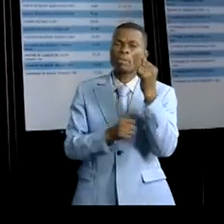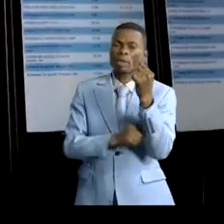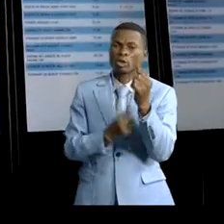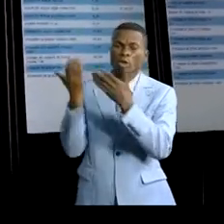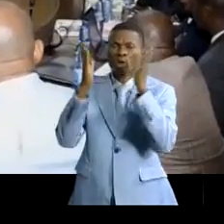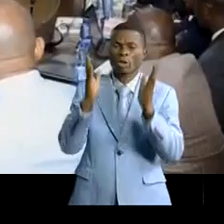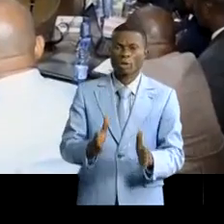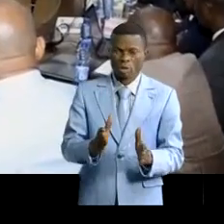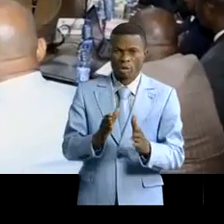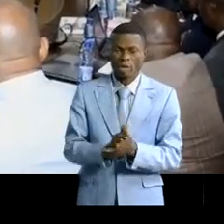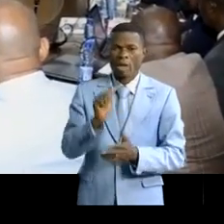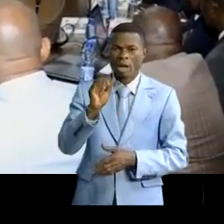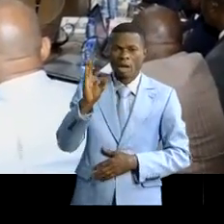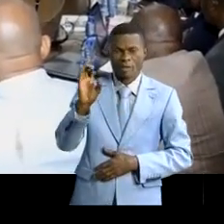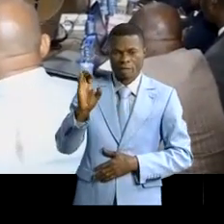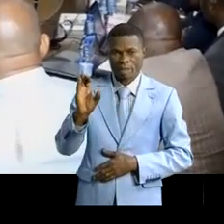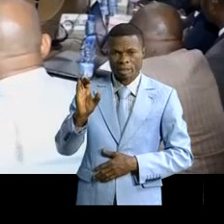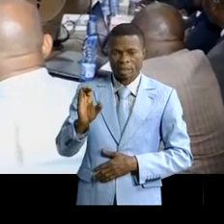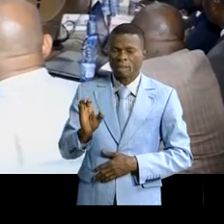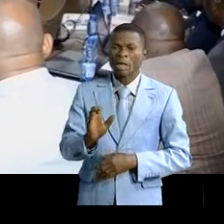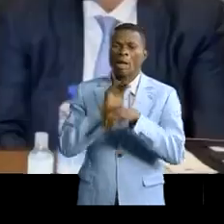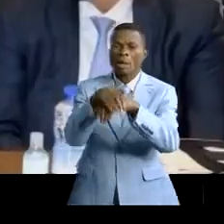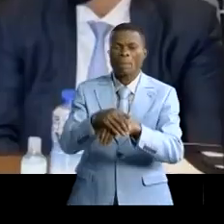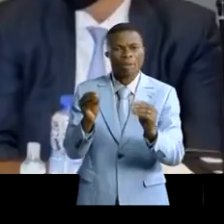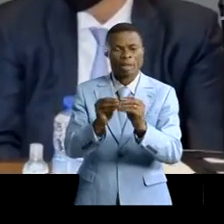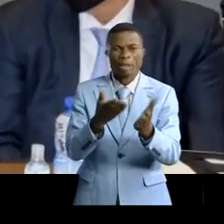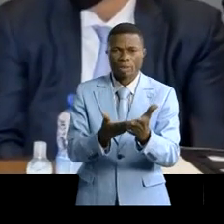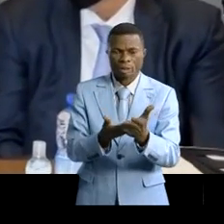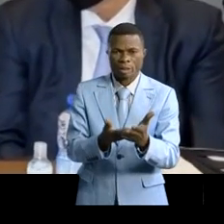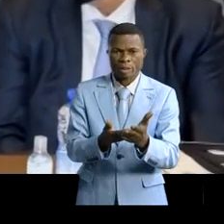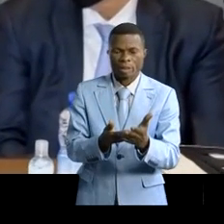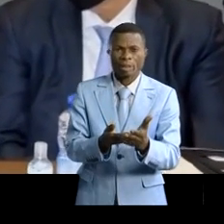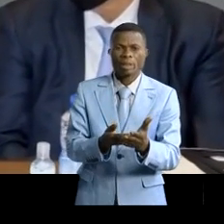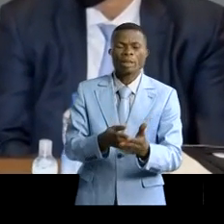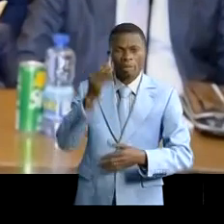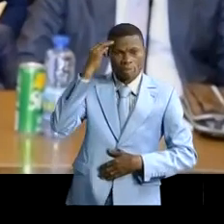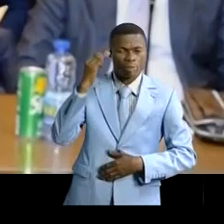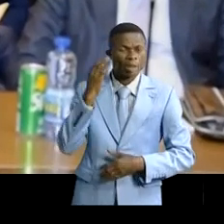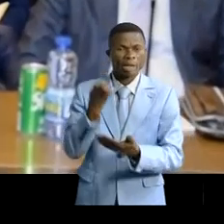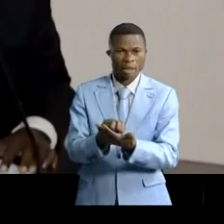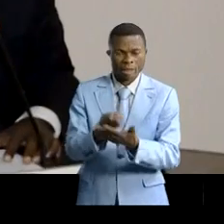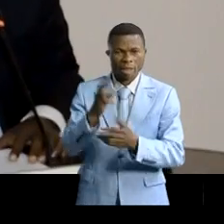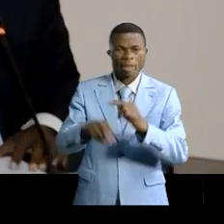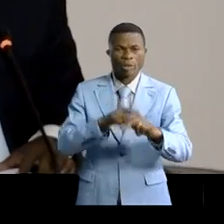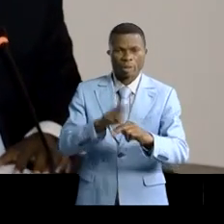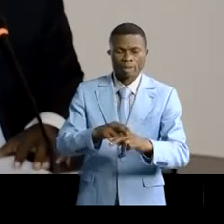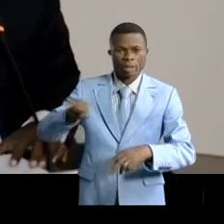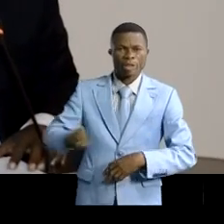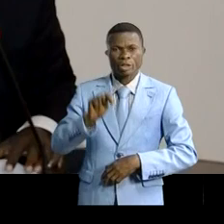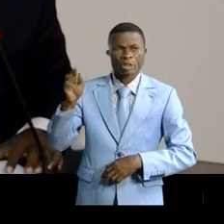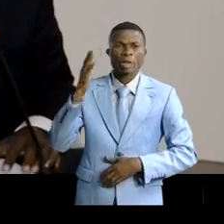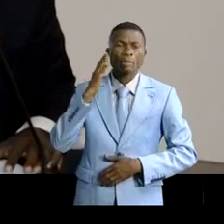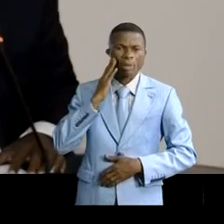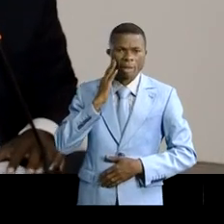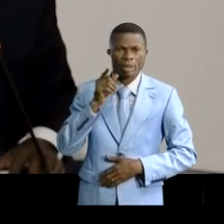de la FEC, qui prétextent n'avoir pas été associés à cette démarche. En républicain, le ministre de l'économie nationale, Jean-Marie Kalumba